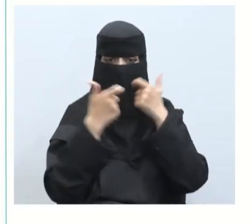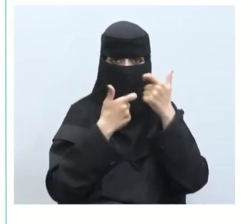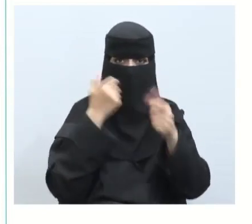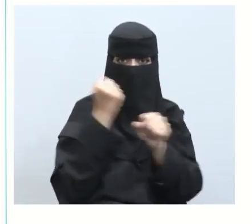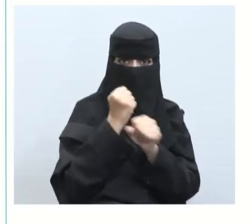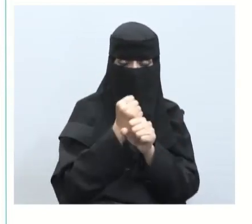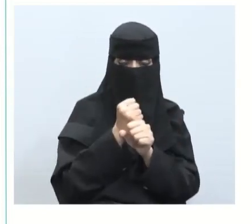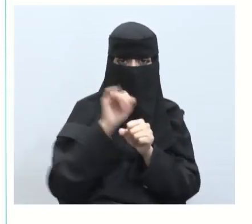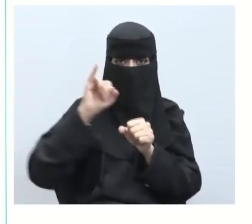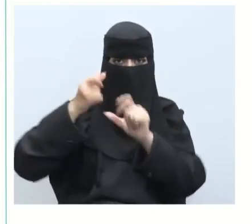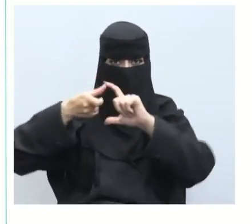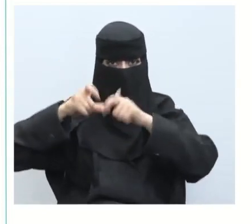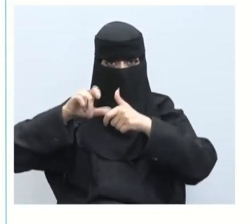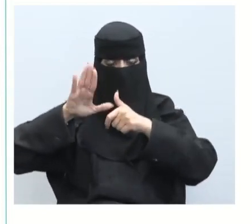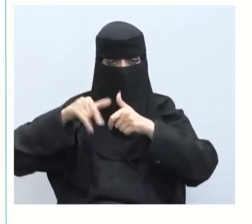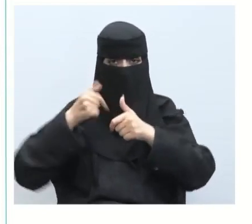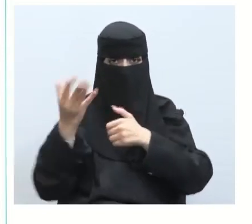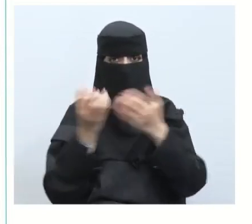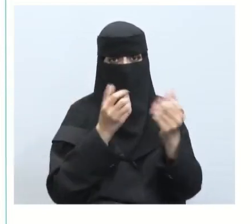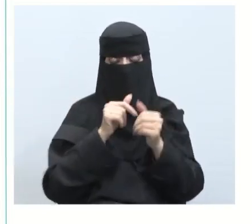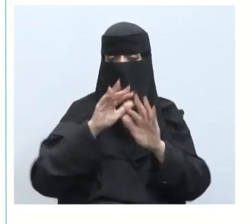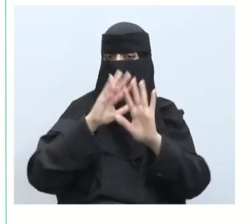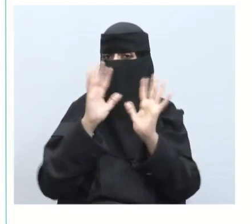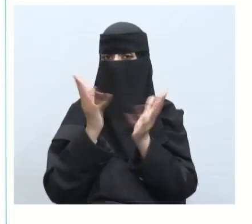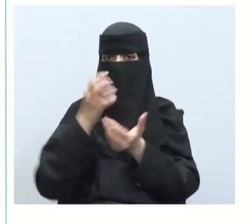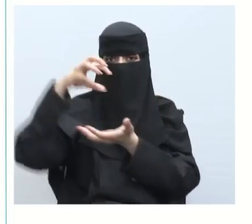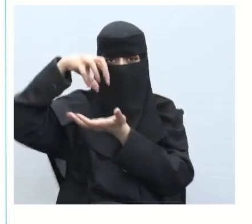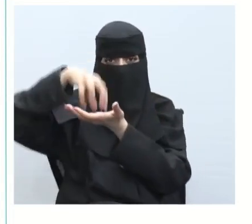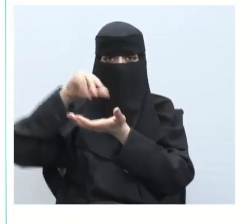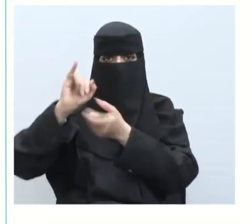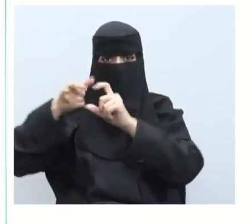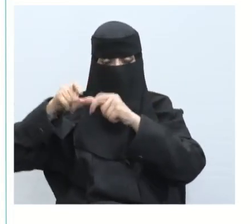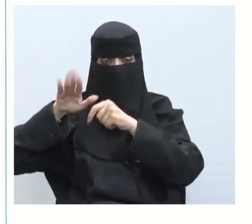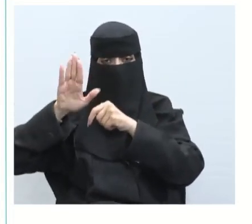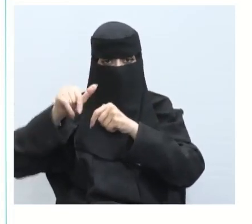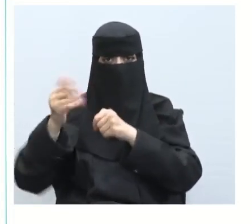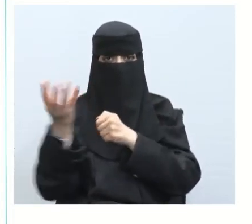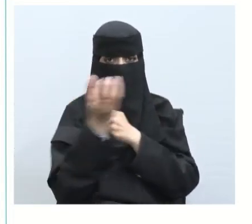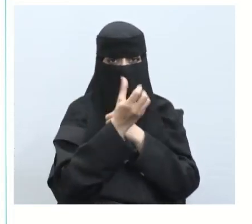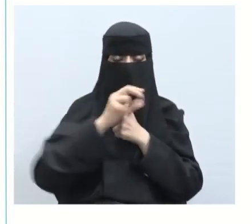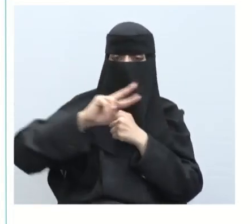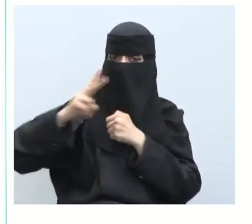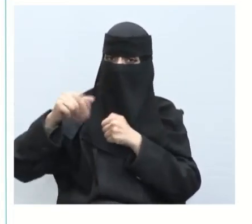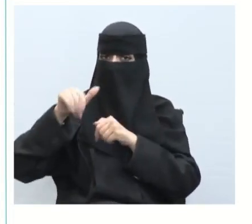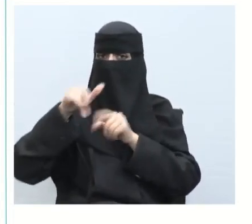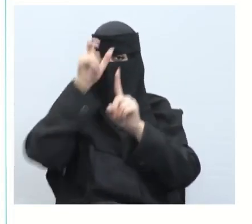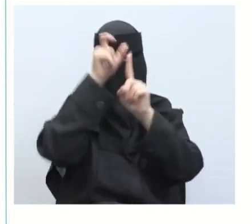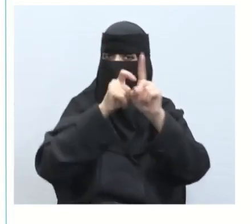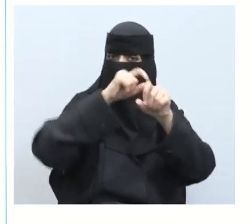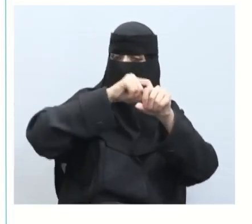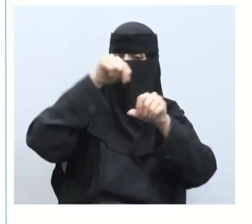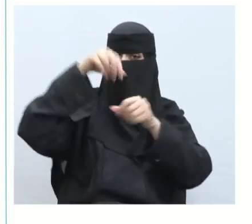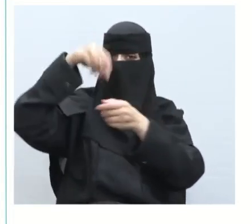موارده اذا نحن ذكرنا ان كل منظمه لديها موارد متعدده بشريه ماليه مع